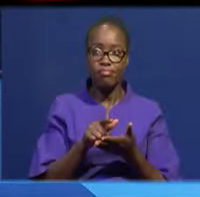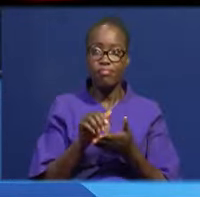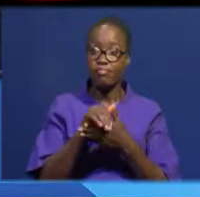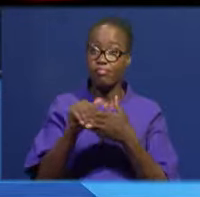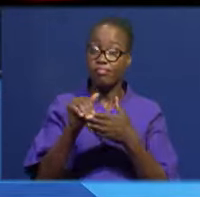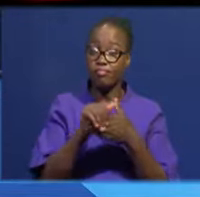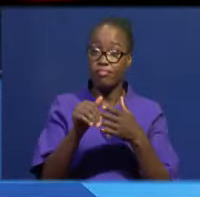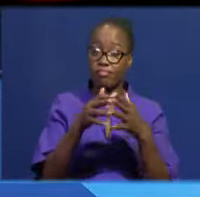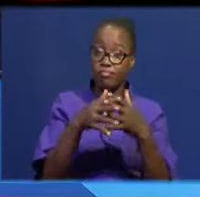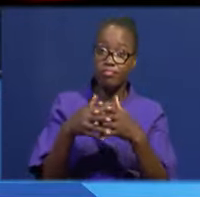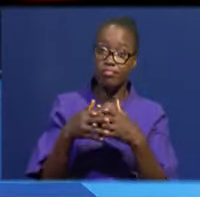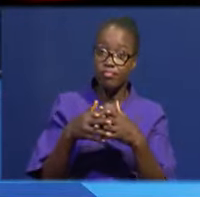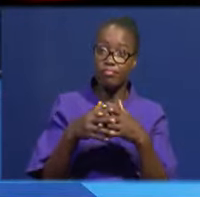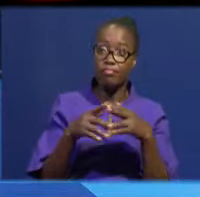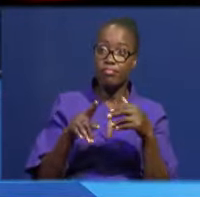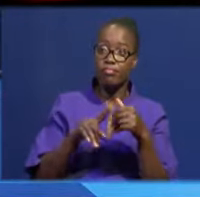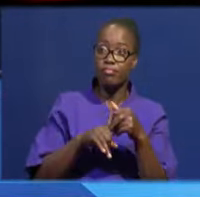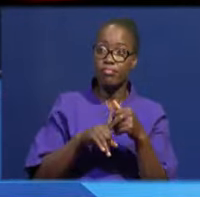za Marekani